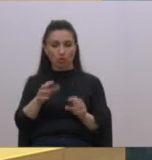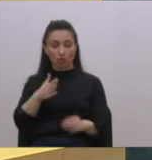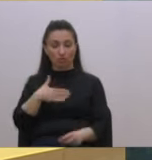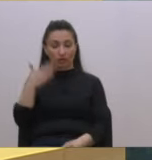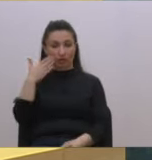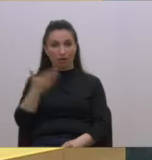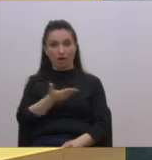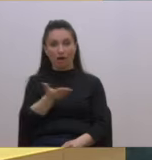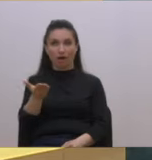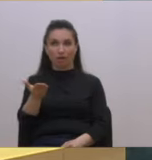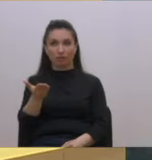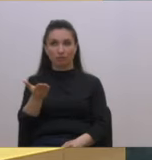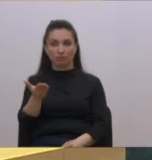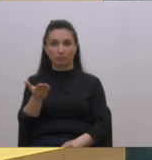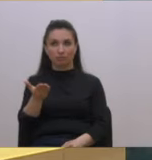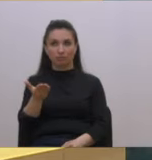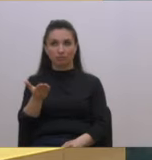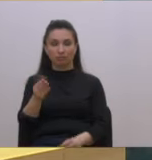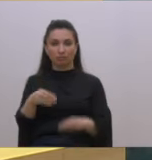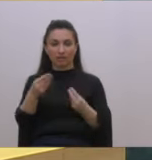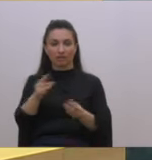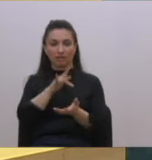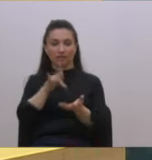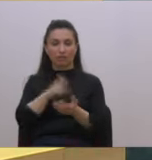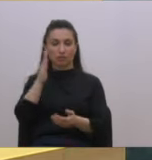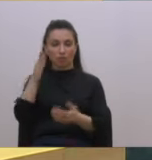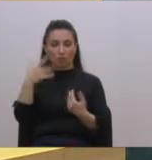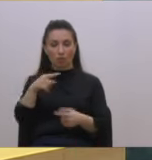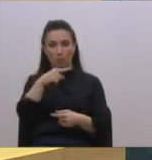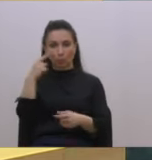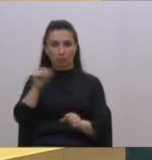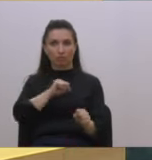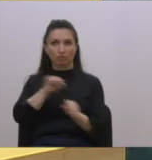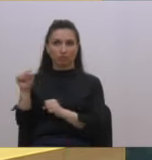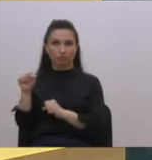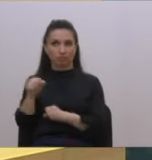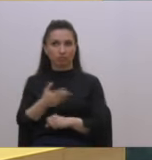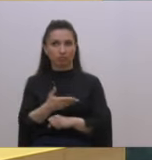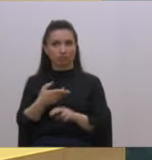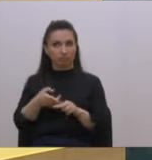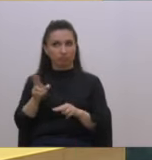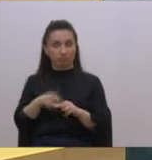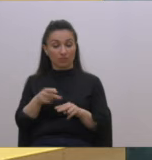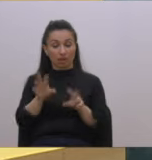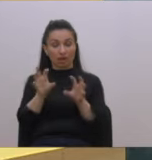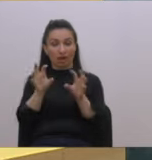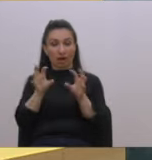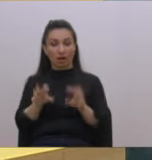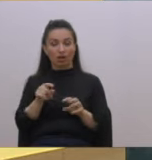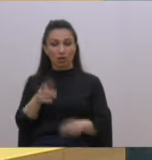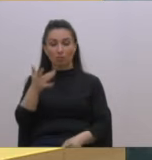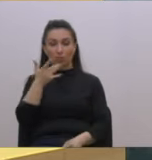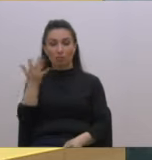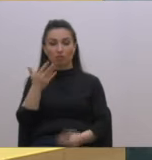Mir, Kansa Zurul, Kvernis Momavals, da, da, da, Rusetis Fareze. Am canonis